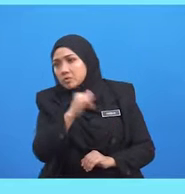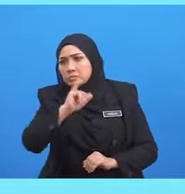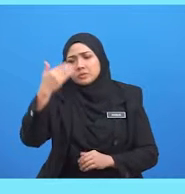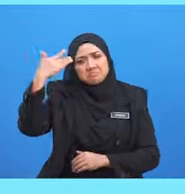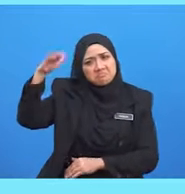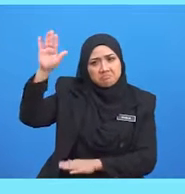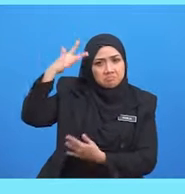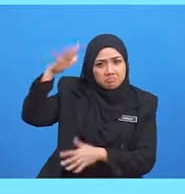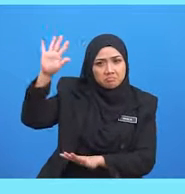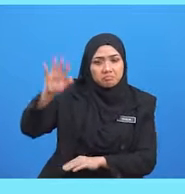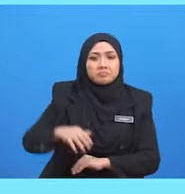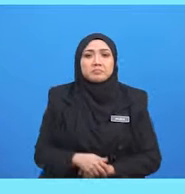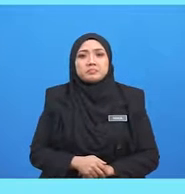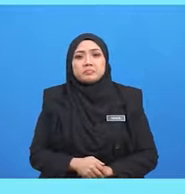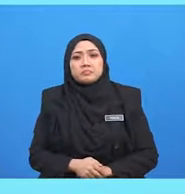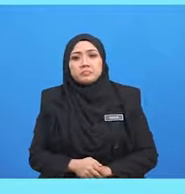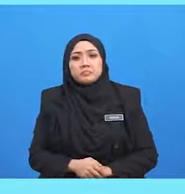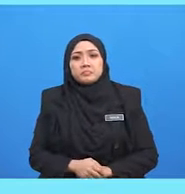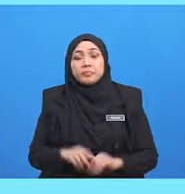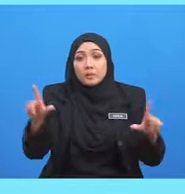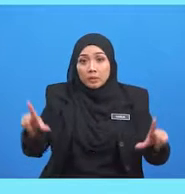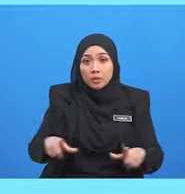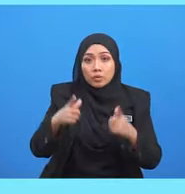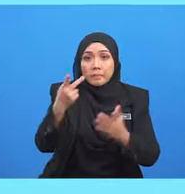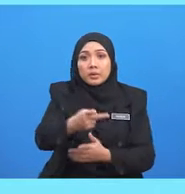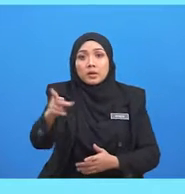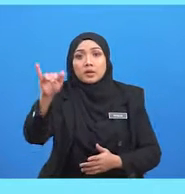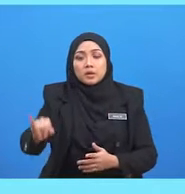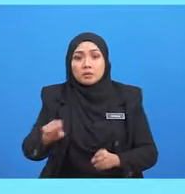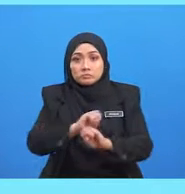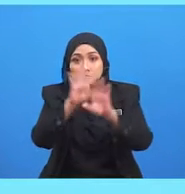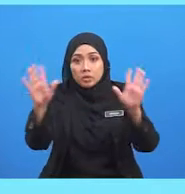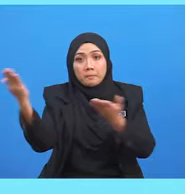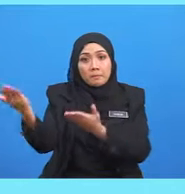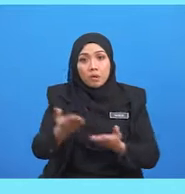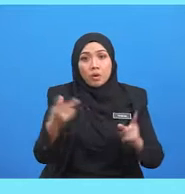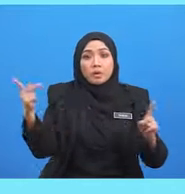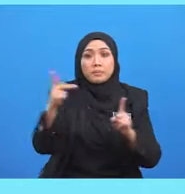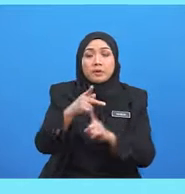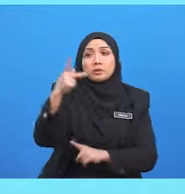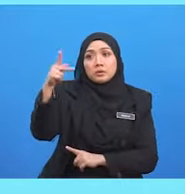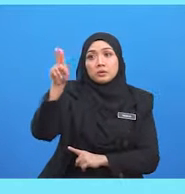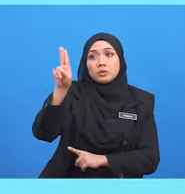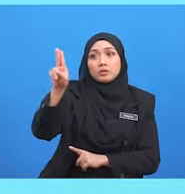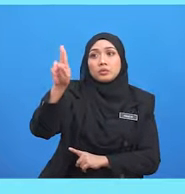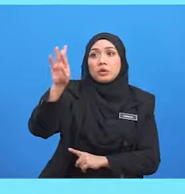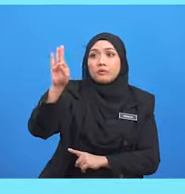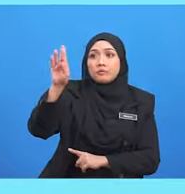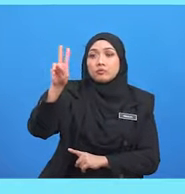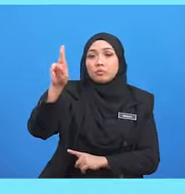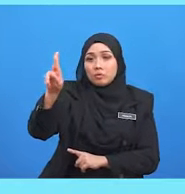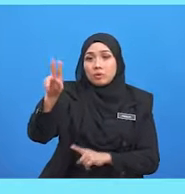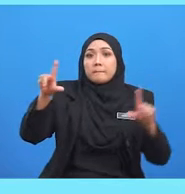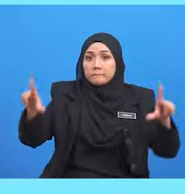yang berkaitan dengan rukun iman dan rukun Islam, melakukan perkara yang jelas membawa